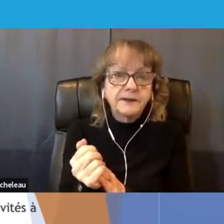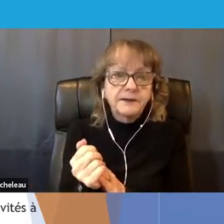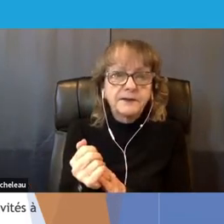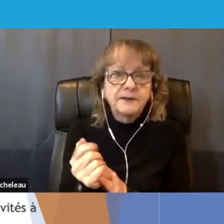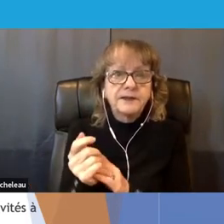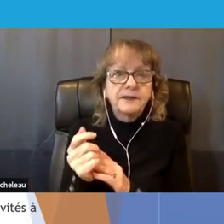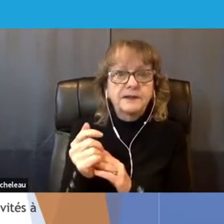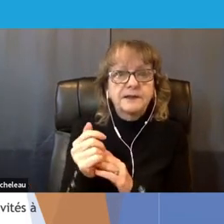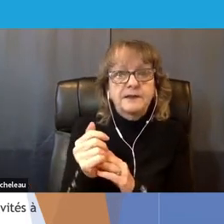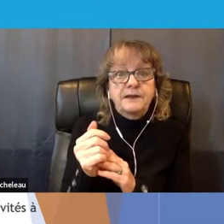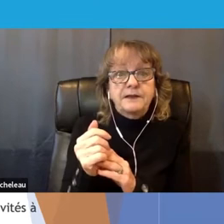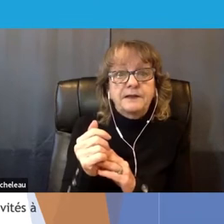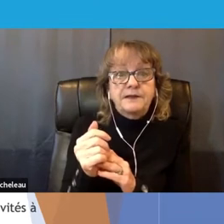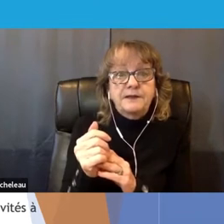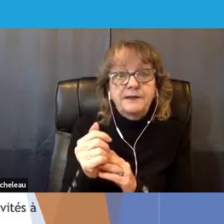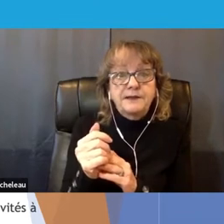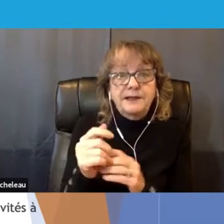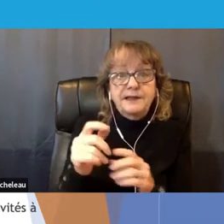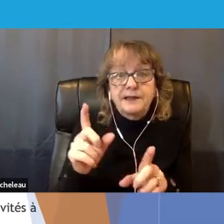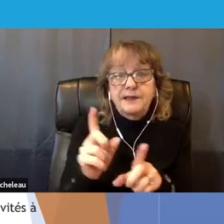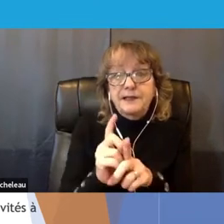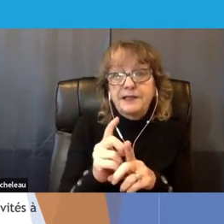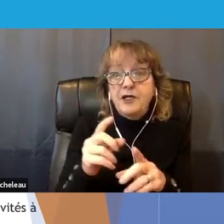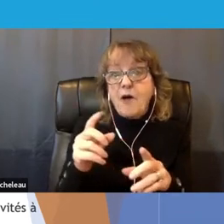Et particulièrement pour les femmes en situation